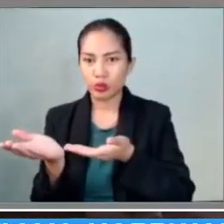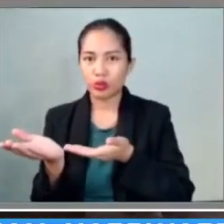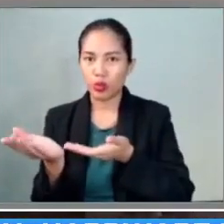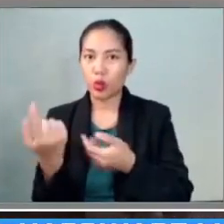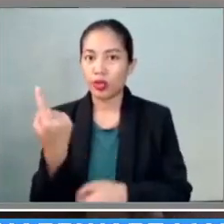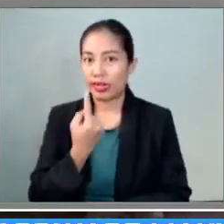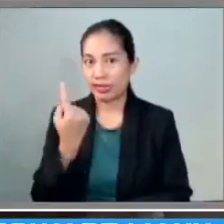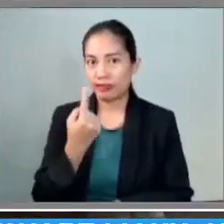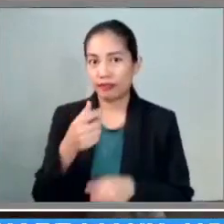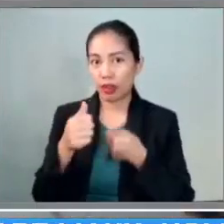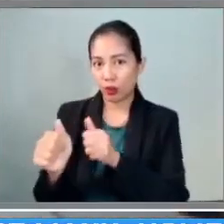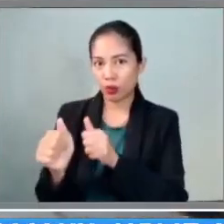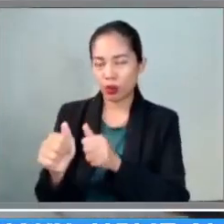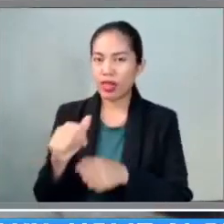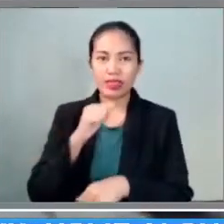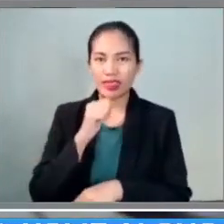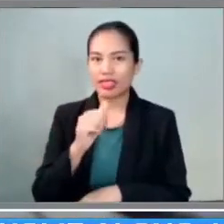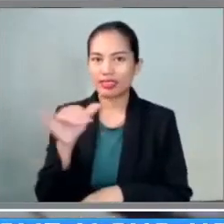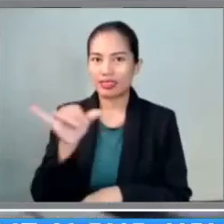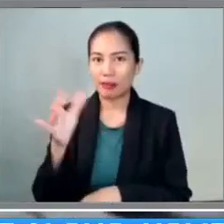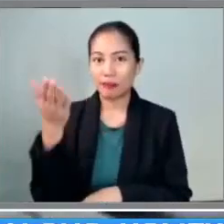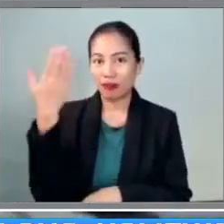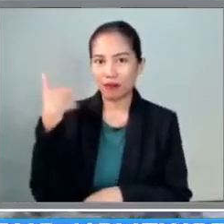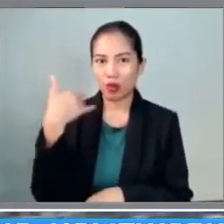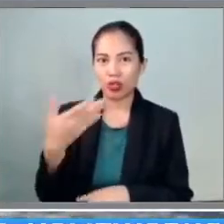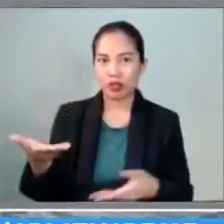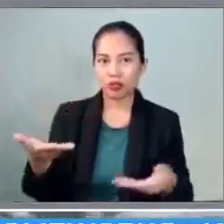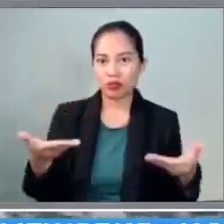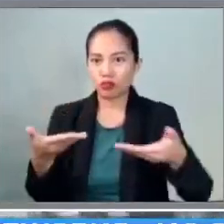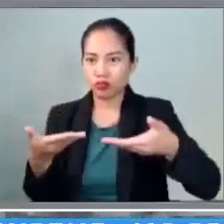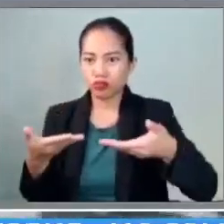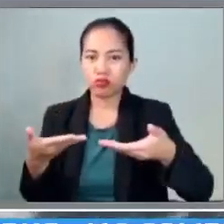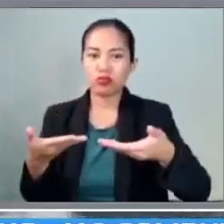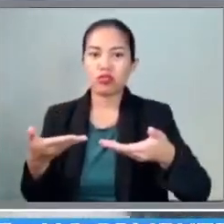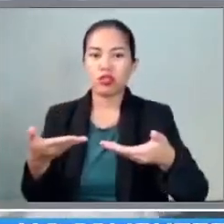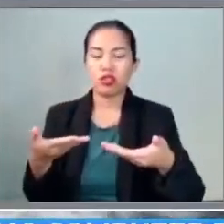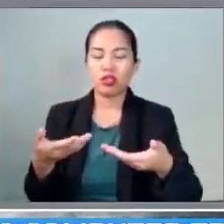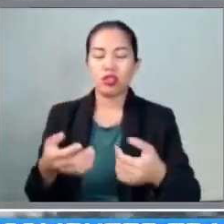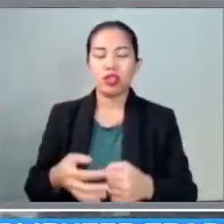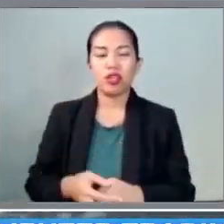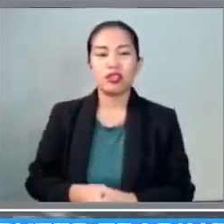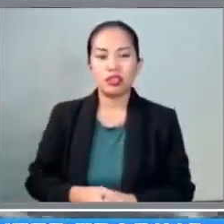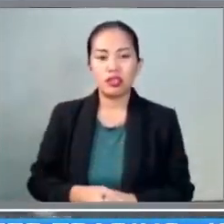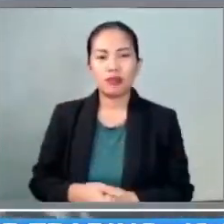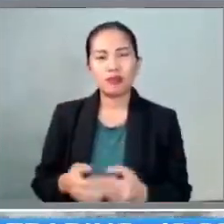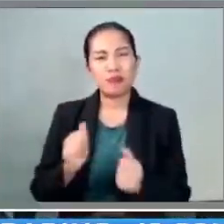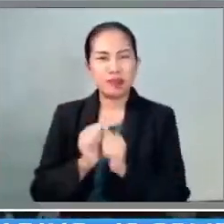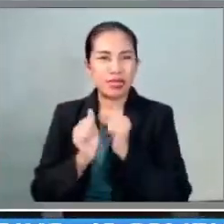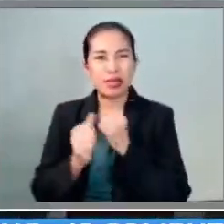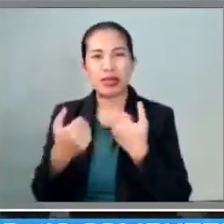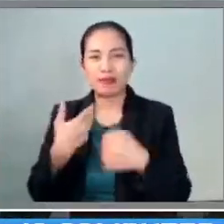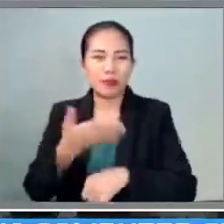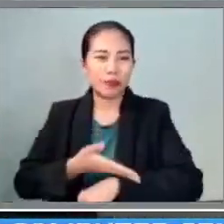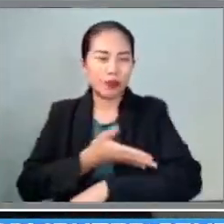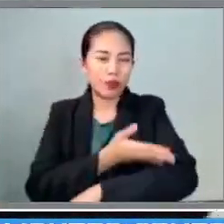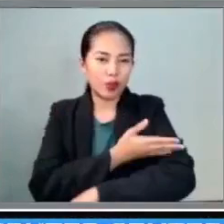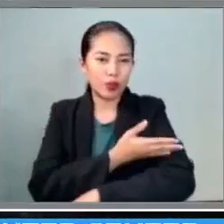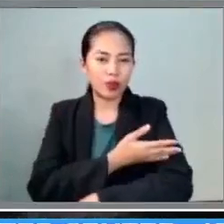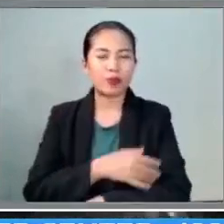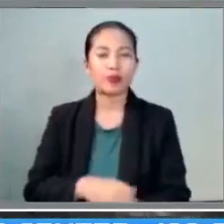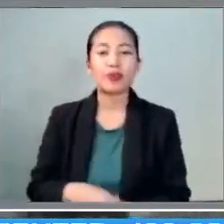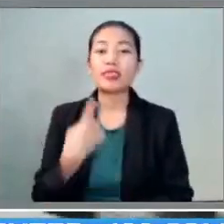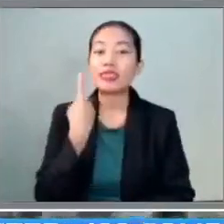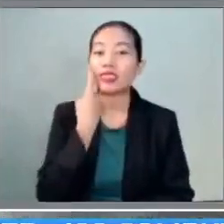there's a little progress there. Tinutukoy ng Pangulo ang pagbuntot ng barko ng Chinese Navy sa BRP Francisco Dagohoy noong June